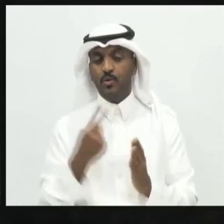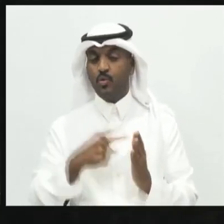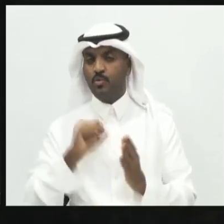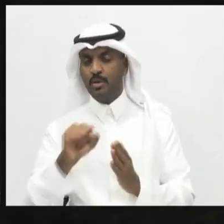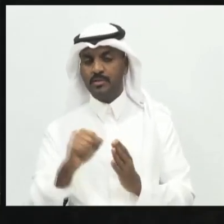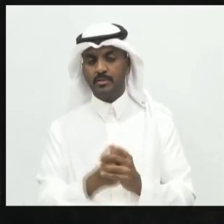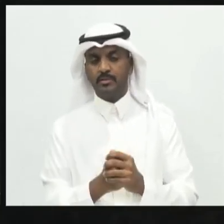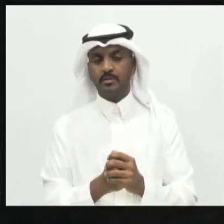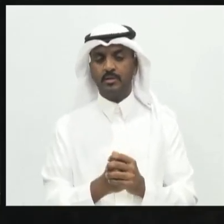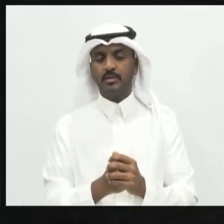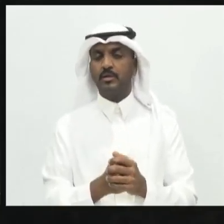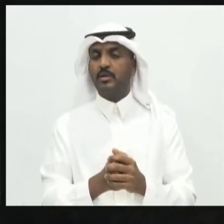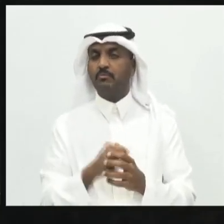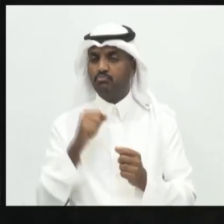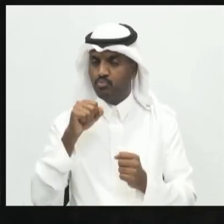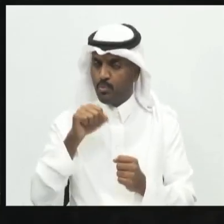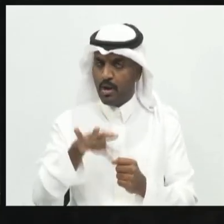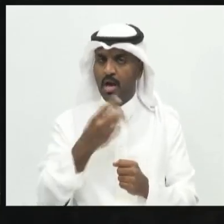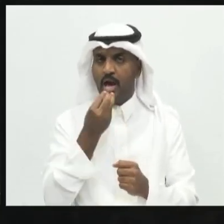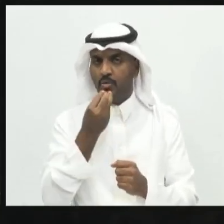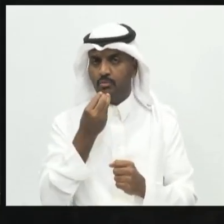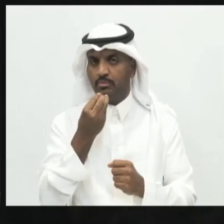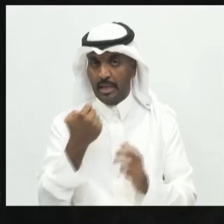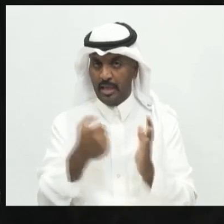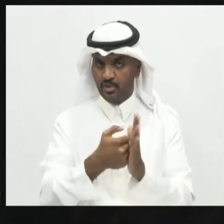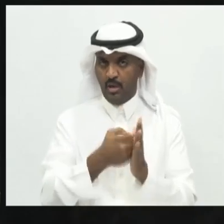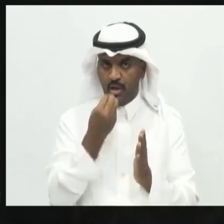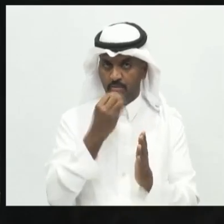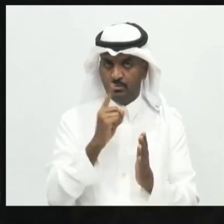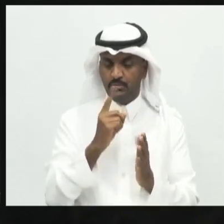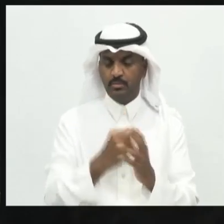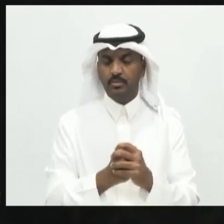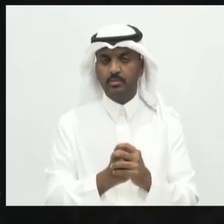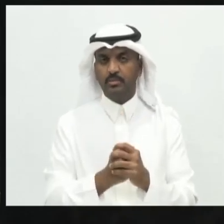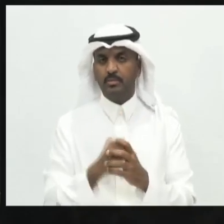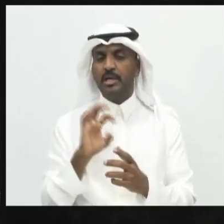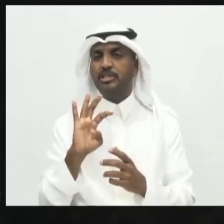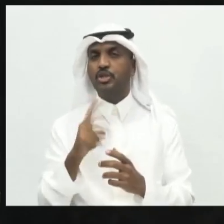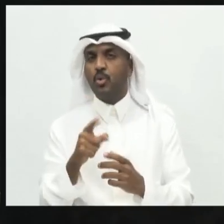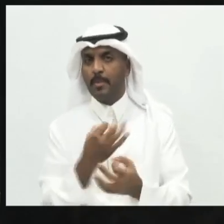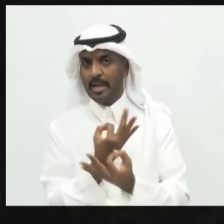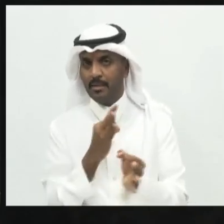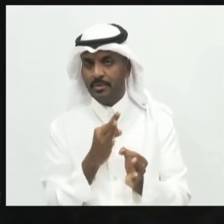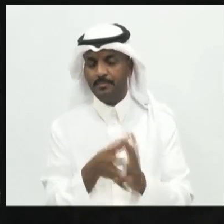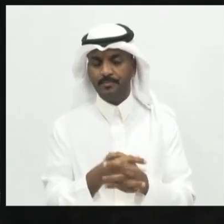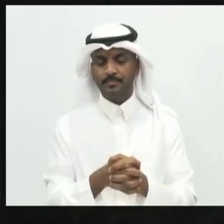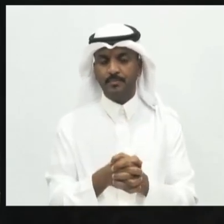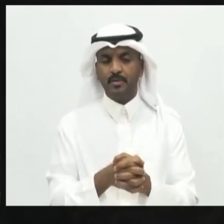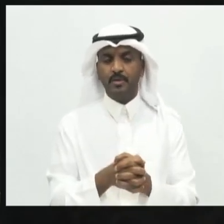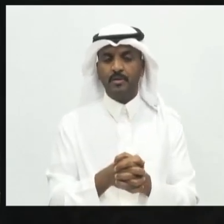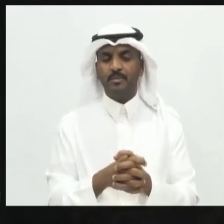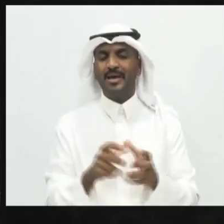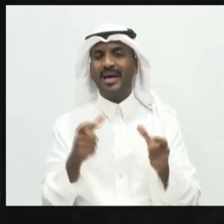خاص يجوز له ان ياكل منه حتى يشبع طيب تقولون لا اذا ما الاجابه الكامله احسنتم